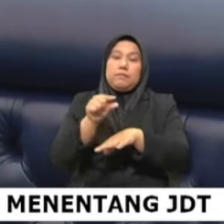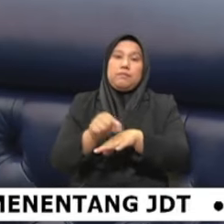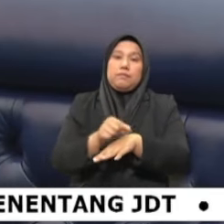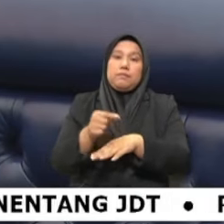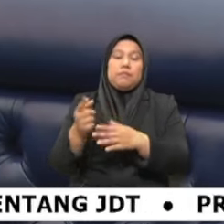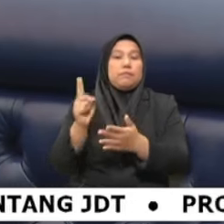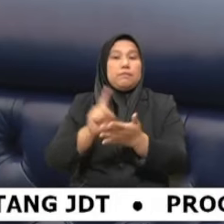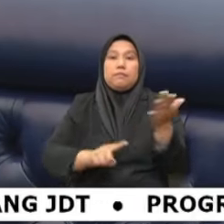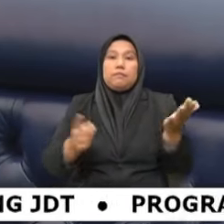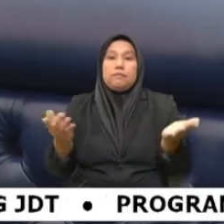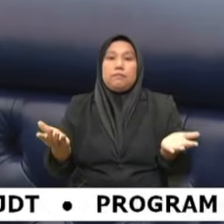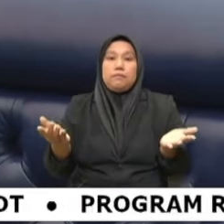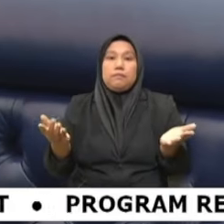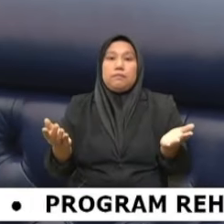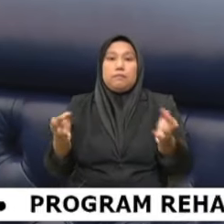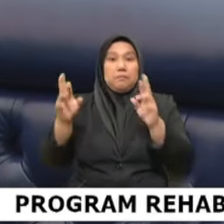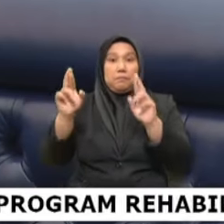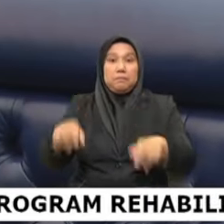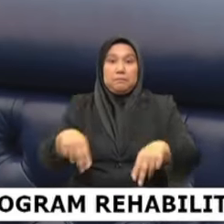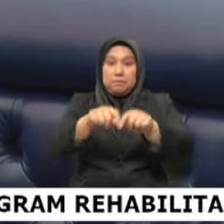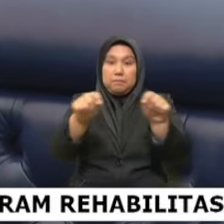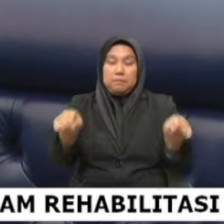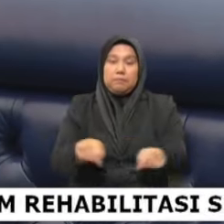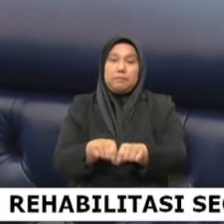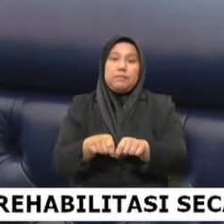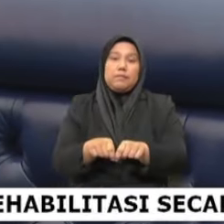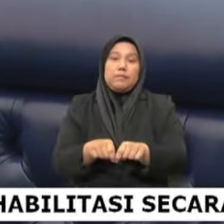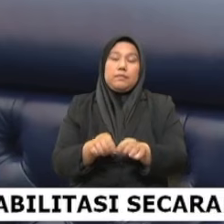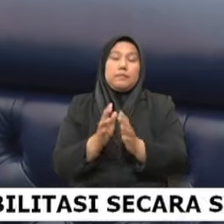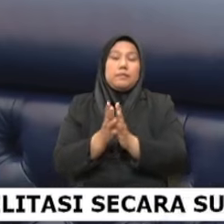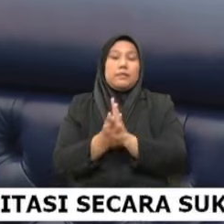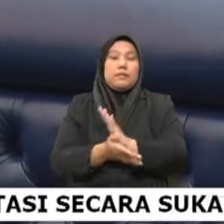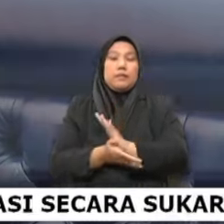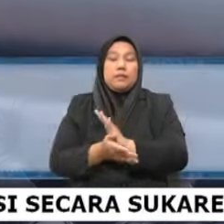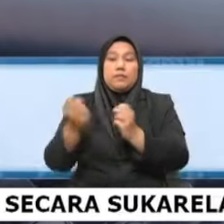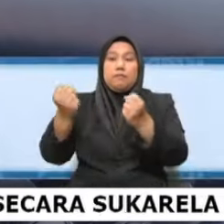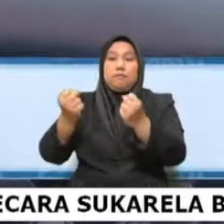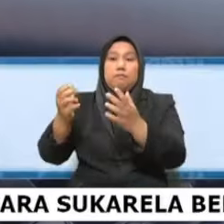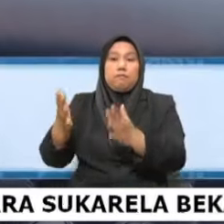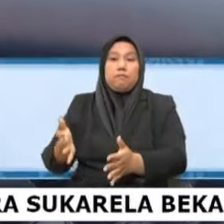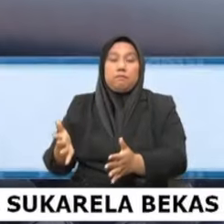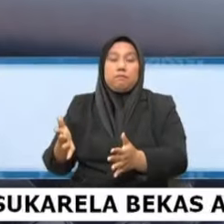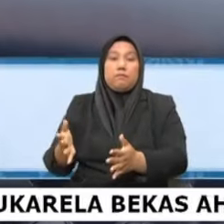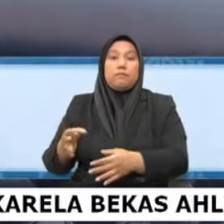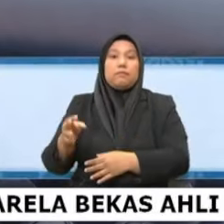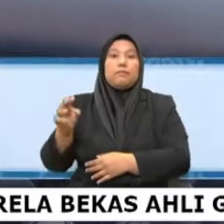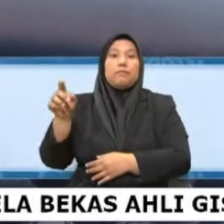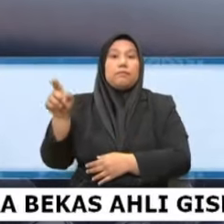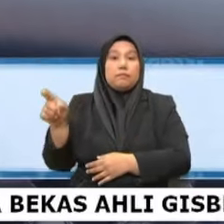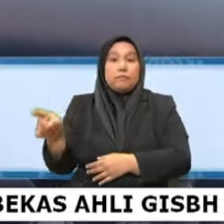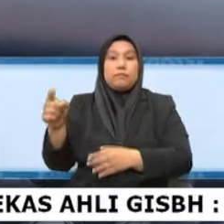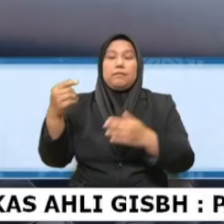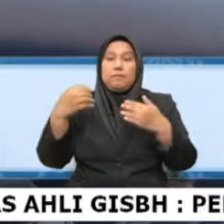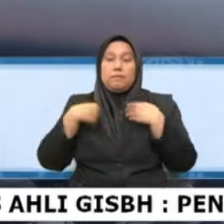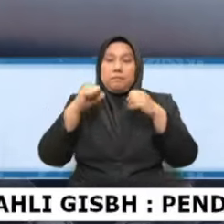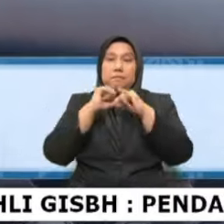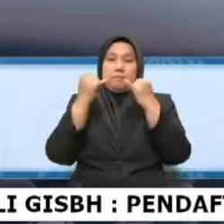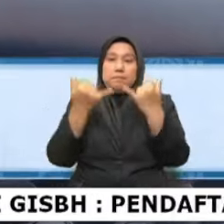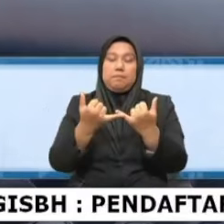mereka menggunakan rakyat tempatan untuk menjadi driver mereka. Maknanya mereka mempunyai syarikat, bukan pelancong.